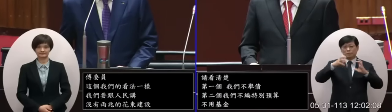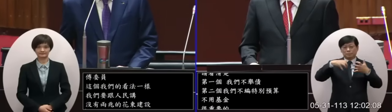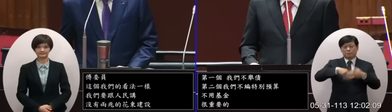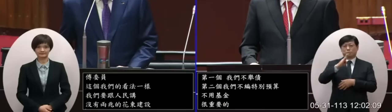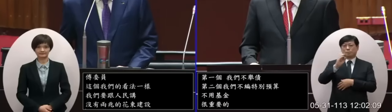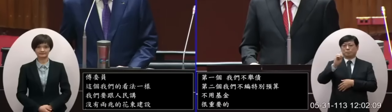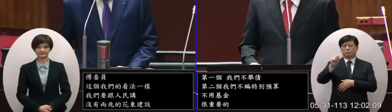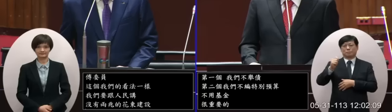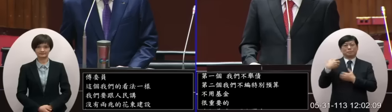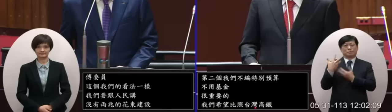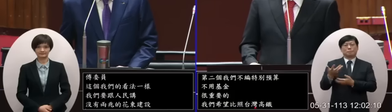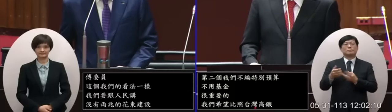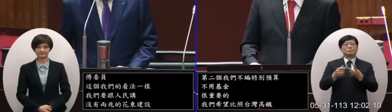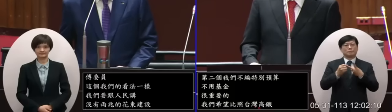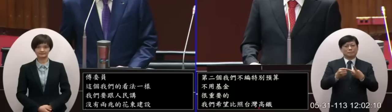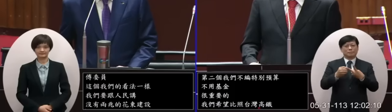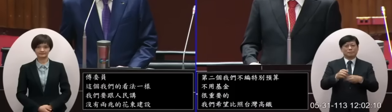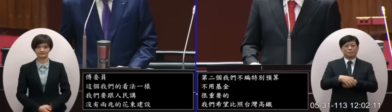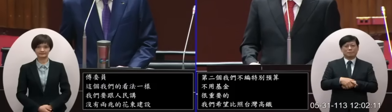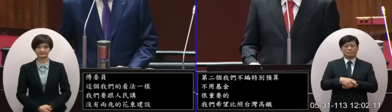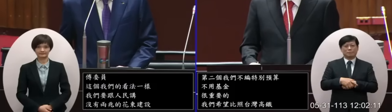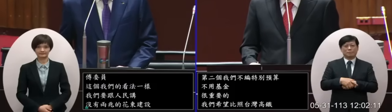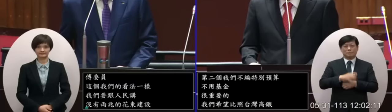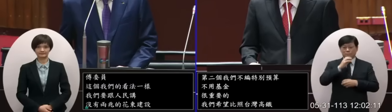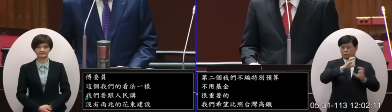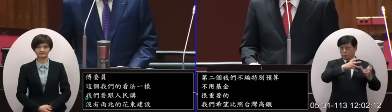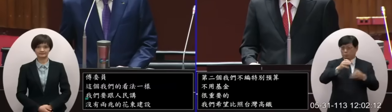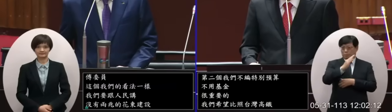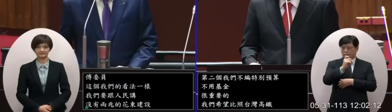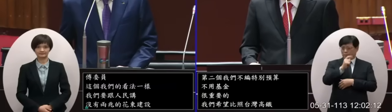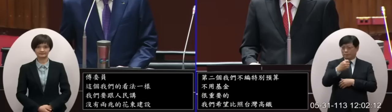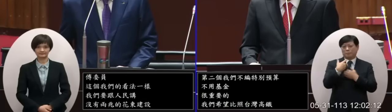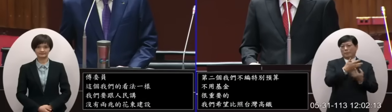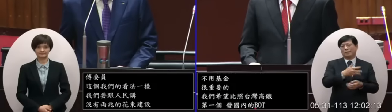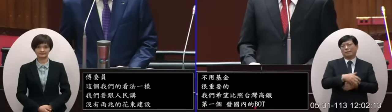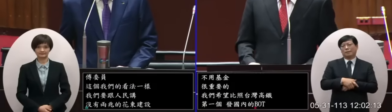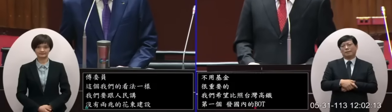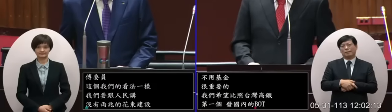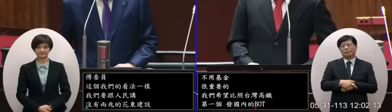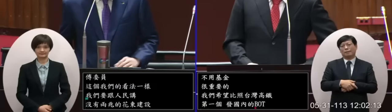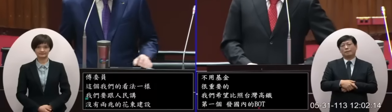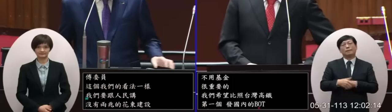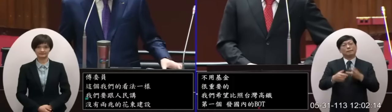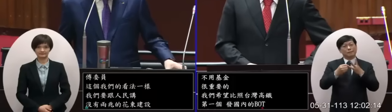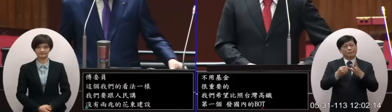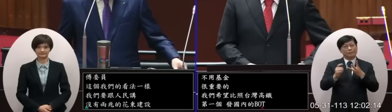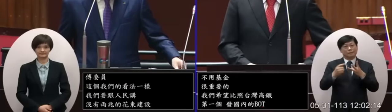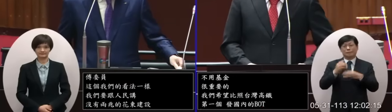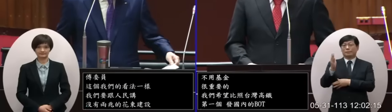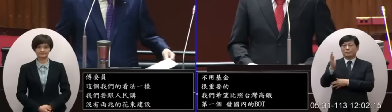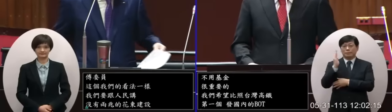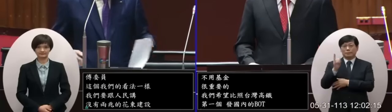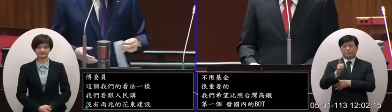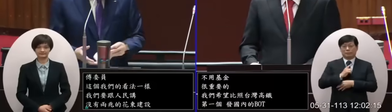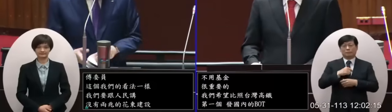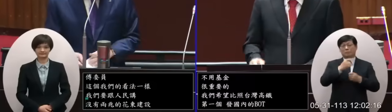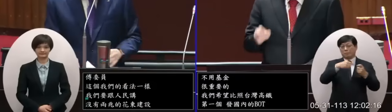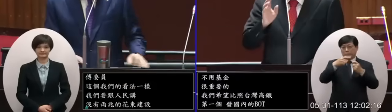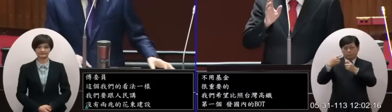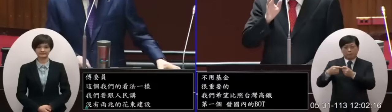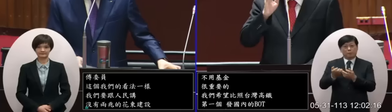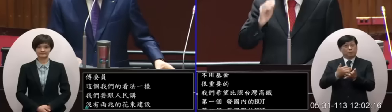BOT， 第二个发国际的 BOT。 好，第三个政府逐年编列预